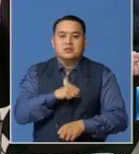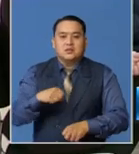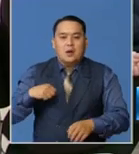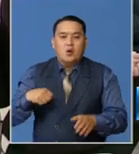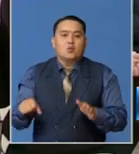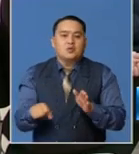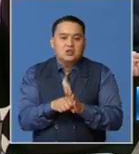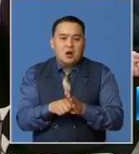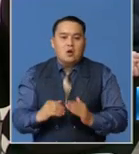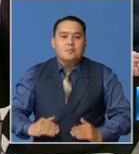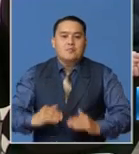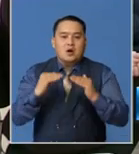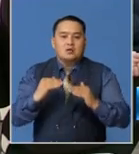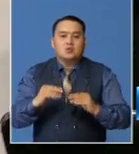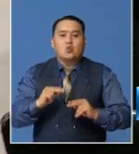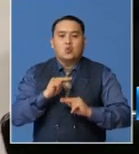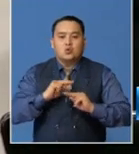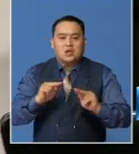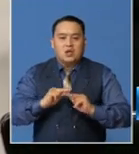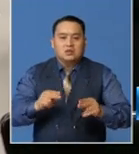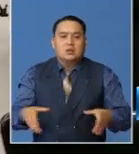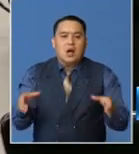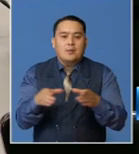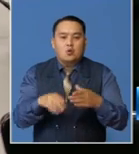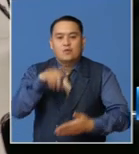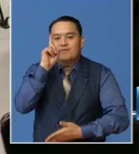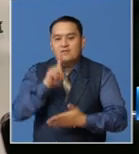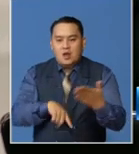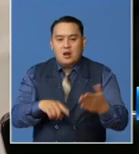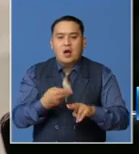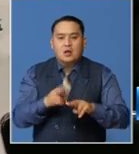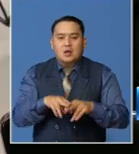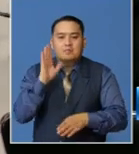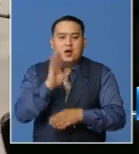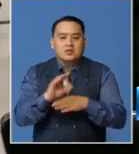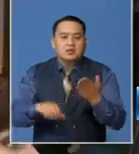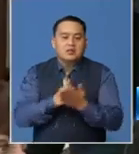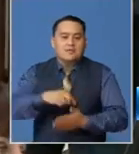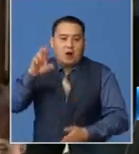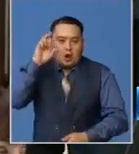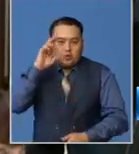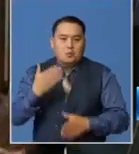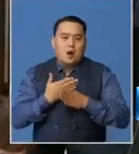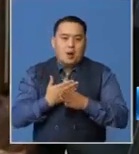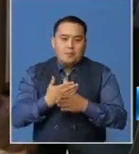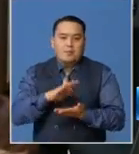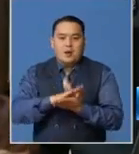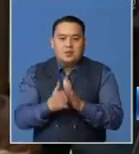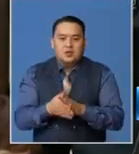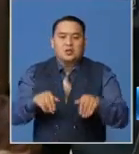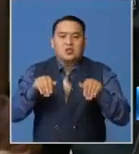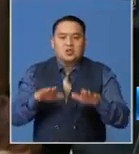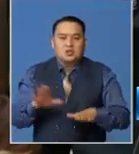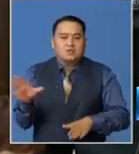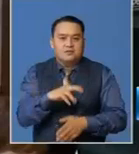детей и повышение статуса педагогов собравшиеся уверены нынешние послании народу казахстана поможет положительно решить